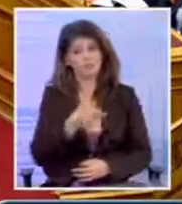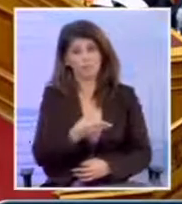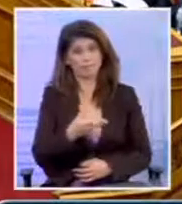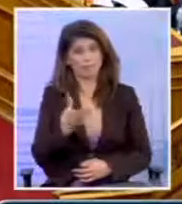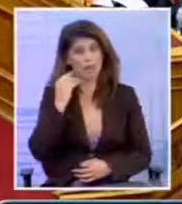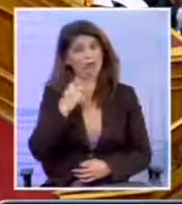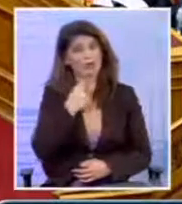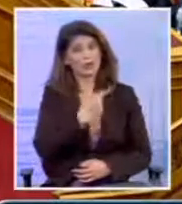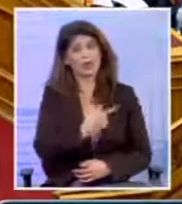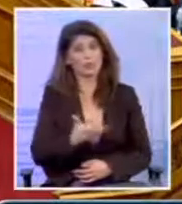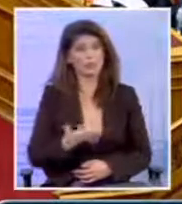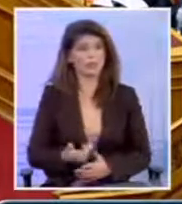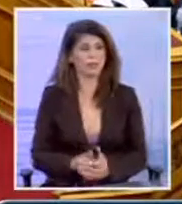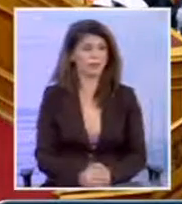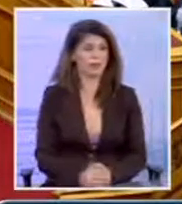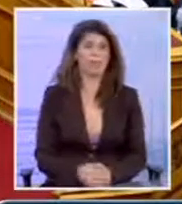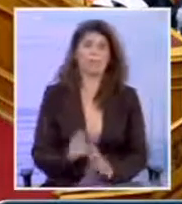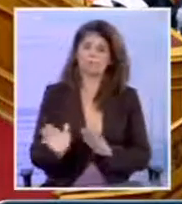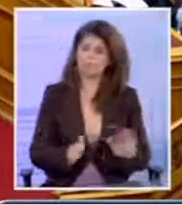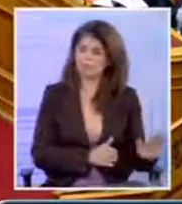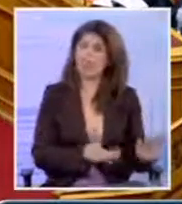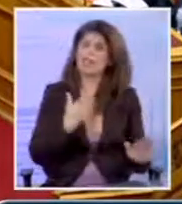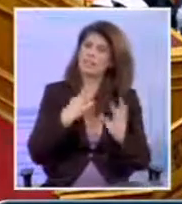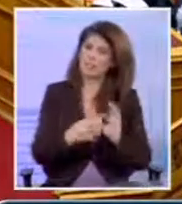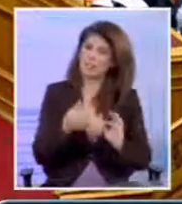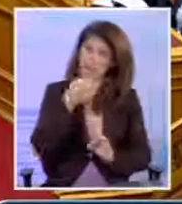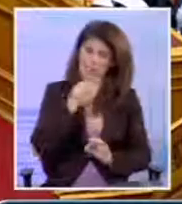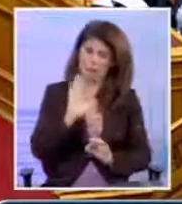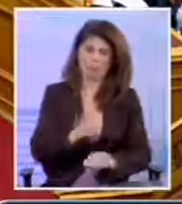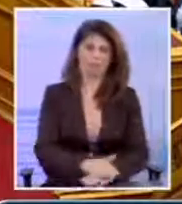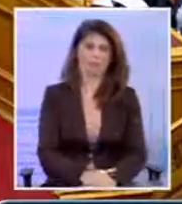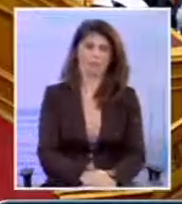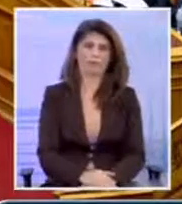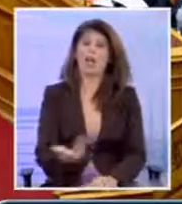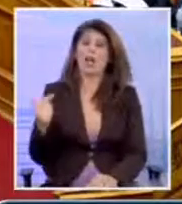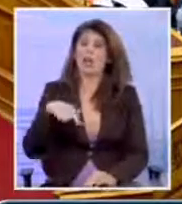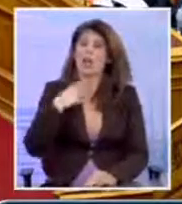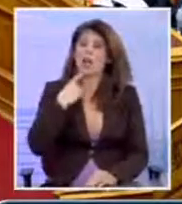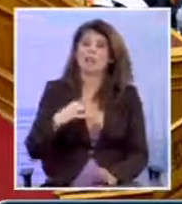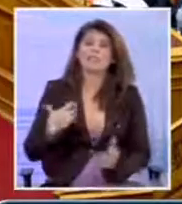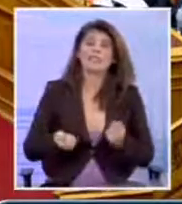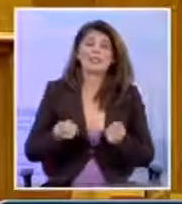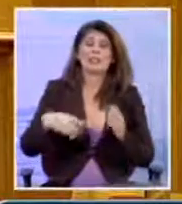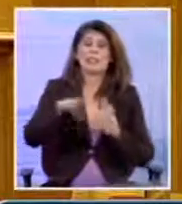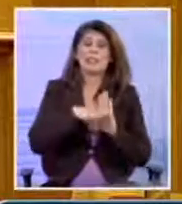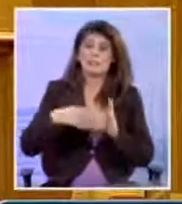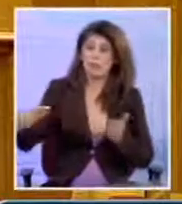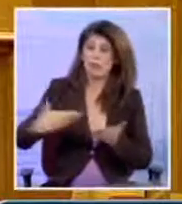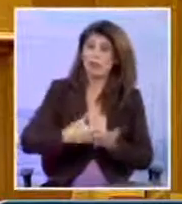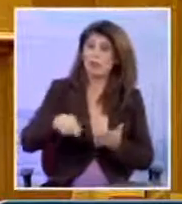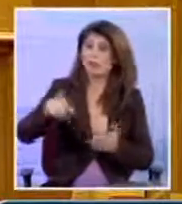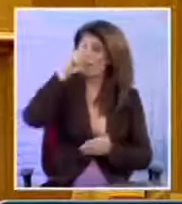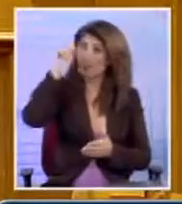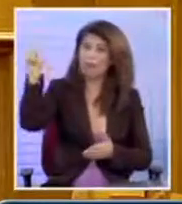Αλεξιάδη. Συνεχίστε, παρακαλώ. Συνεχίζω λοιπόν εγώ συνεχίστε. Και λέω. Τι κάνουμε εμείς με τη λίστα που ήρθε τώρα από τη